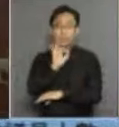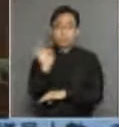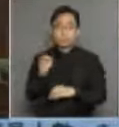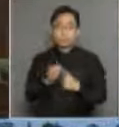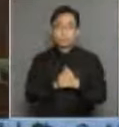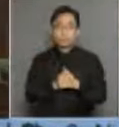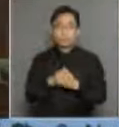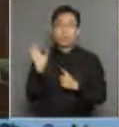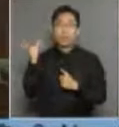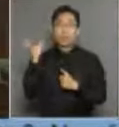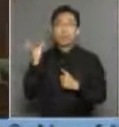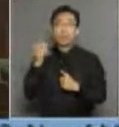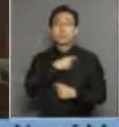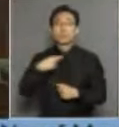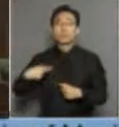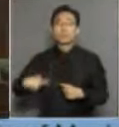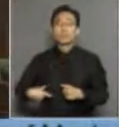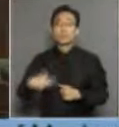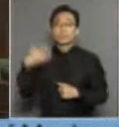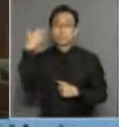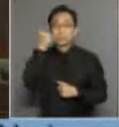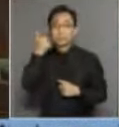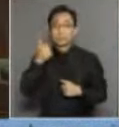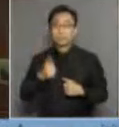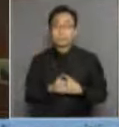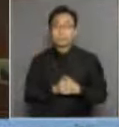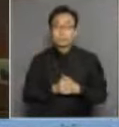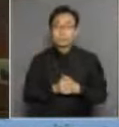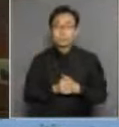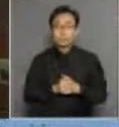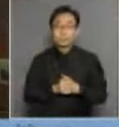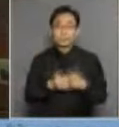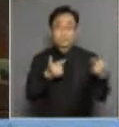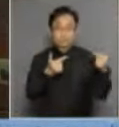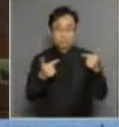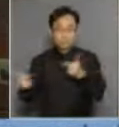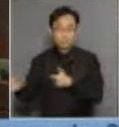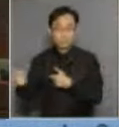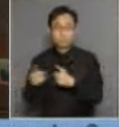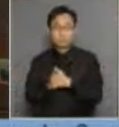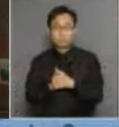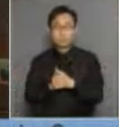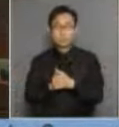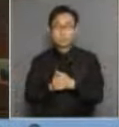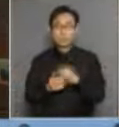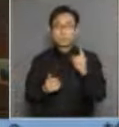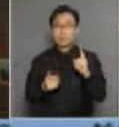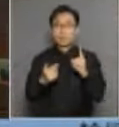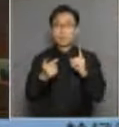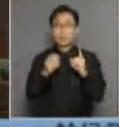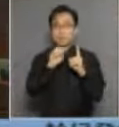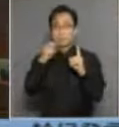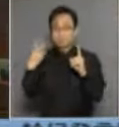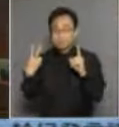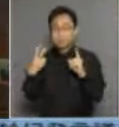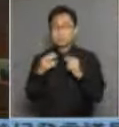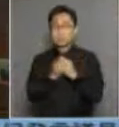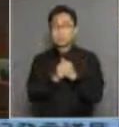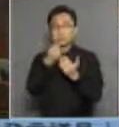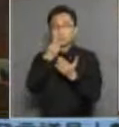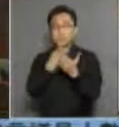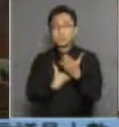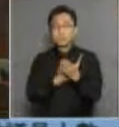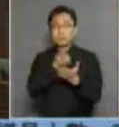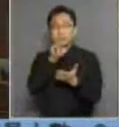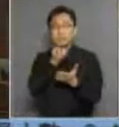许敏议员。 主席，我哋继续都系就呢102条修订案咧，就即系发表我哋嘅意见。